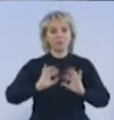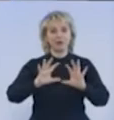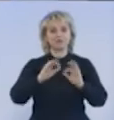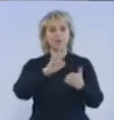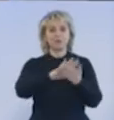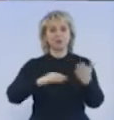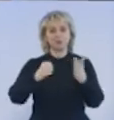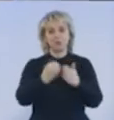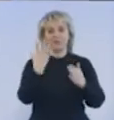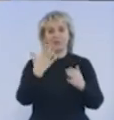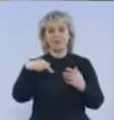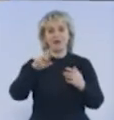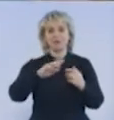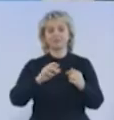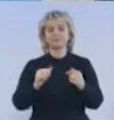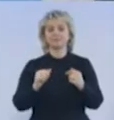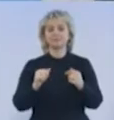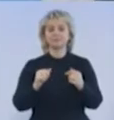просвещения продлятся до 15 мая.